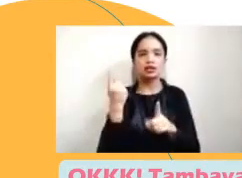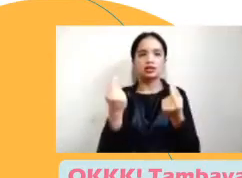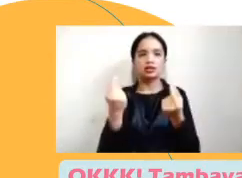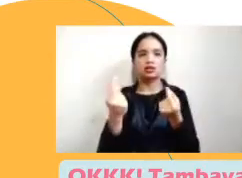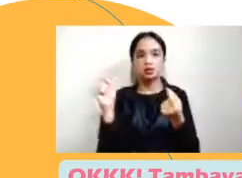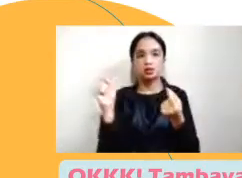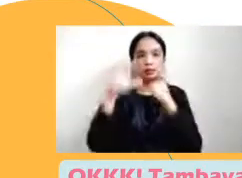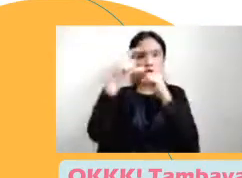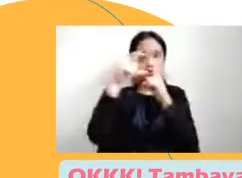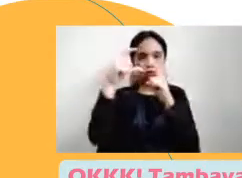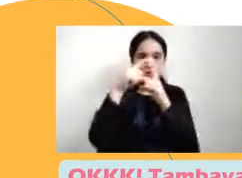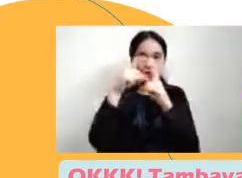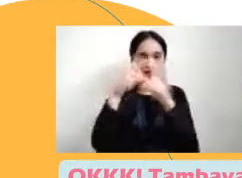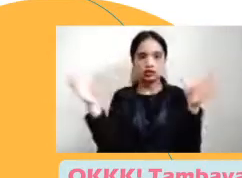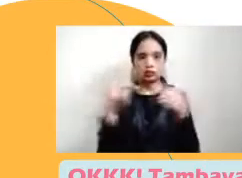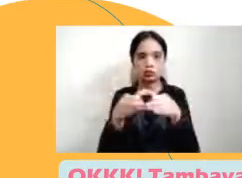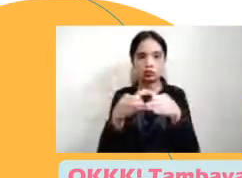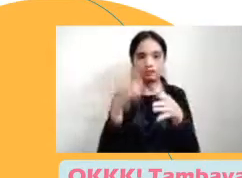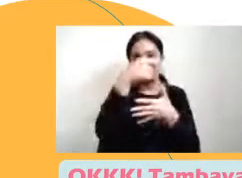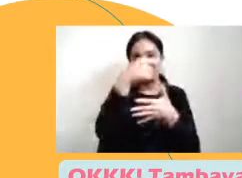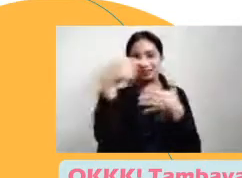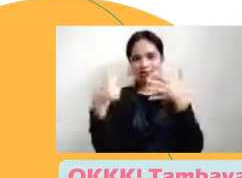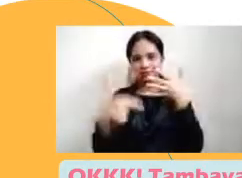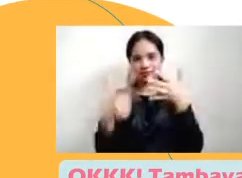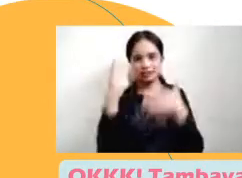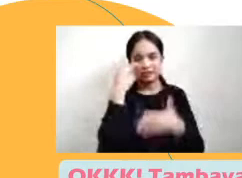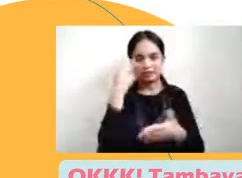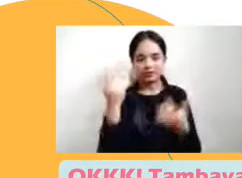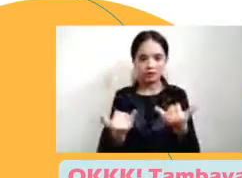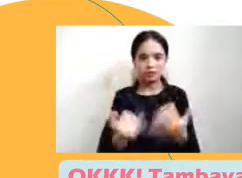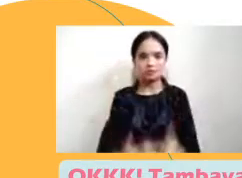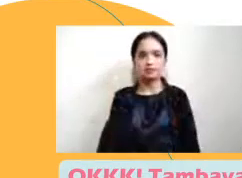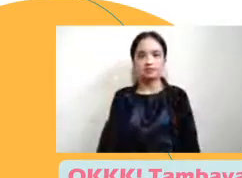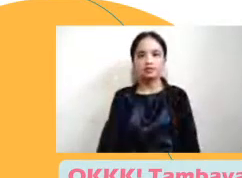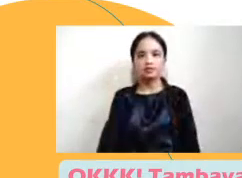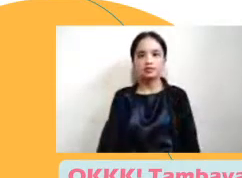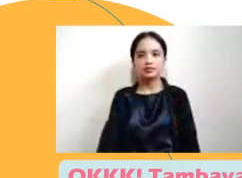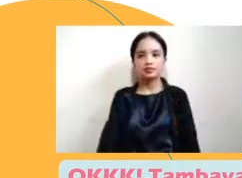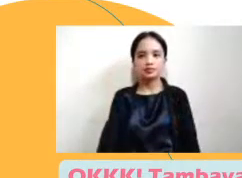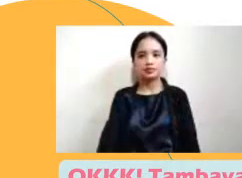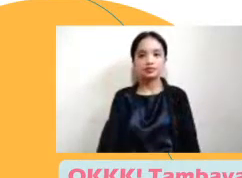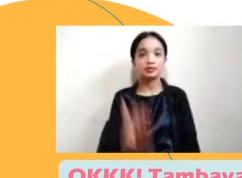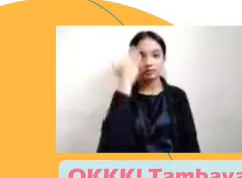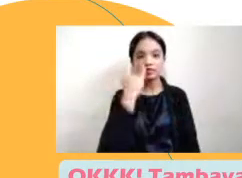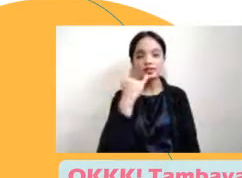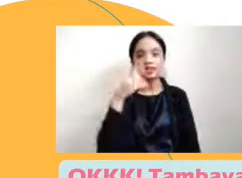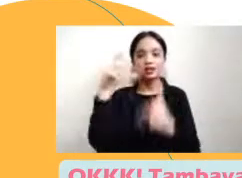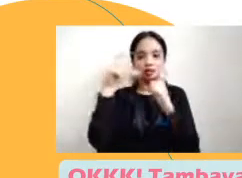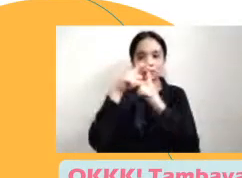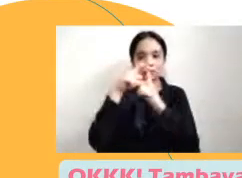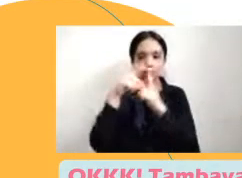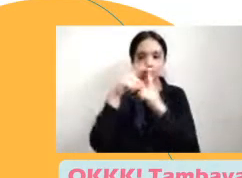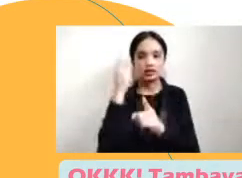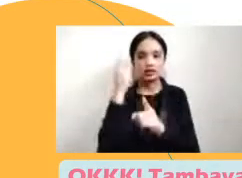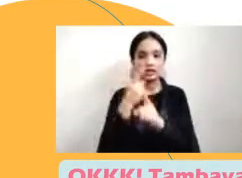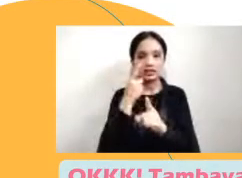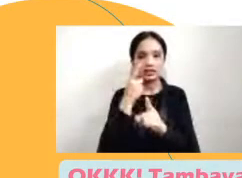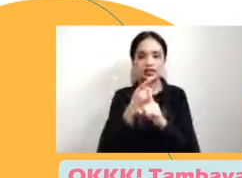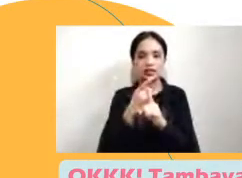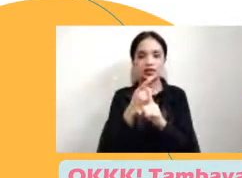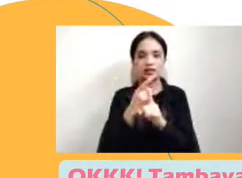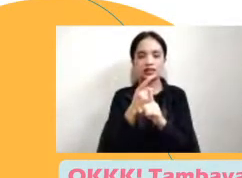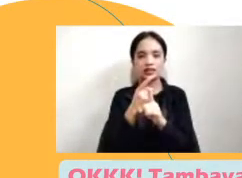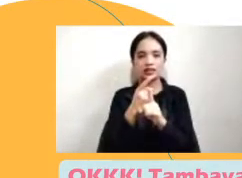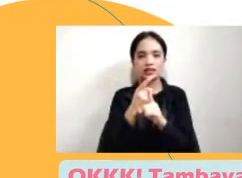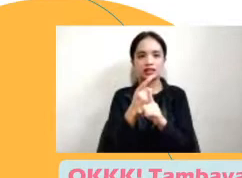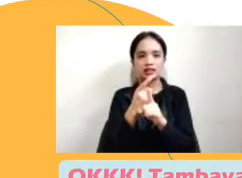word bank sa ngayon. Sige. So, dahil may word bank, di ba yun yung three elements of